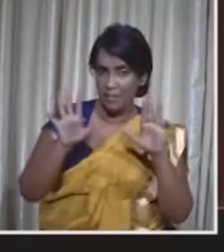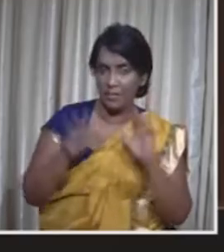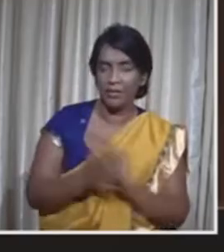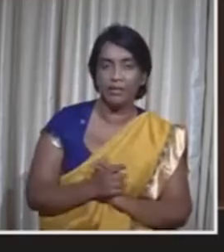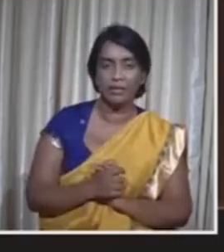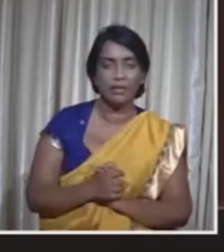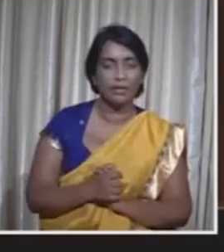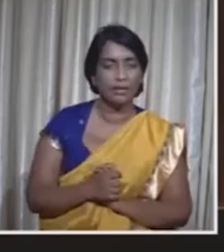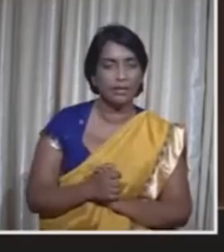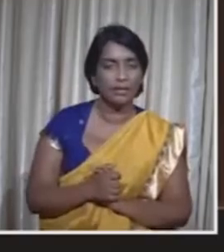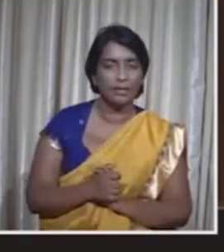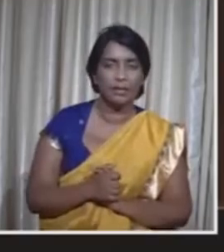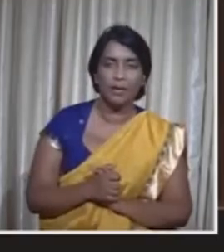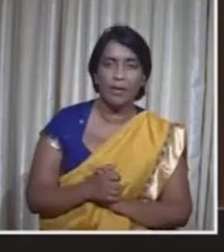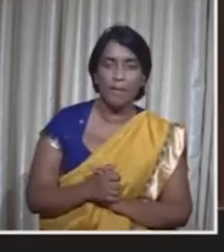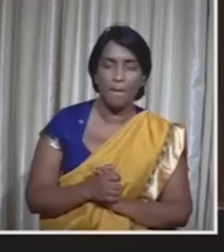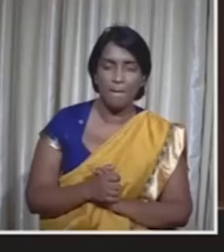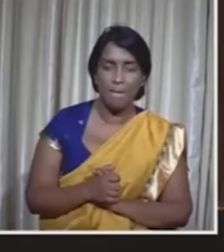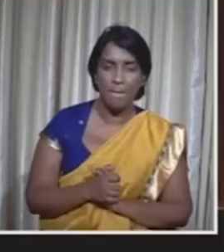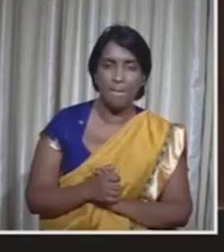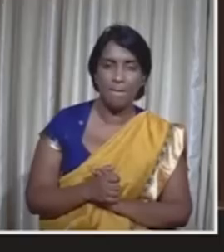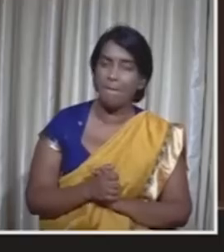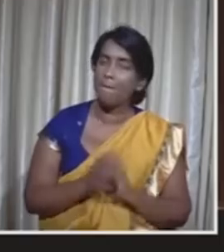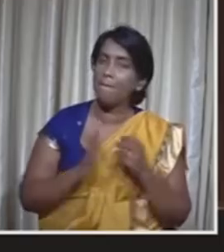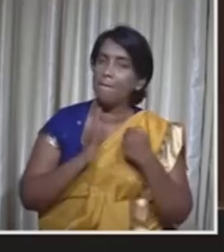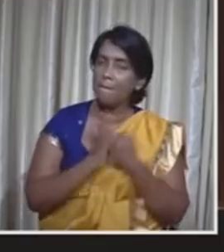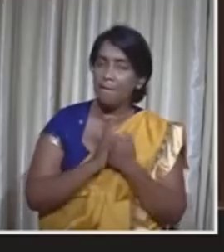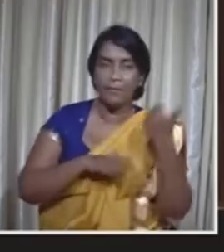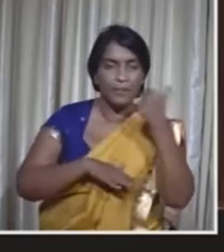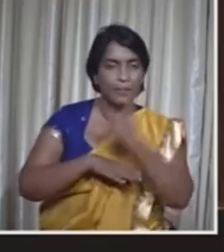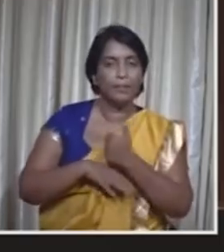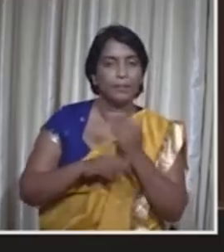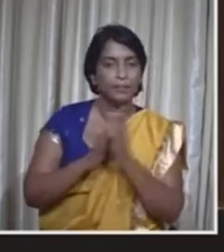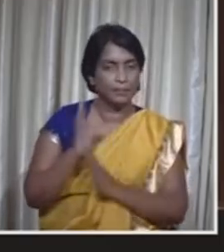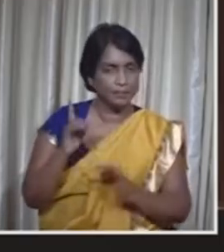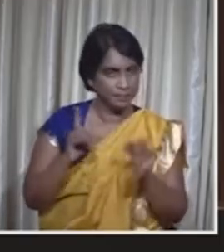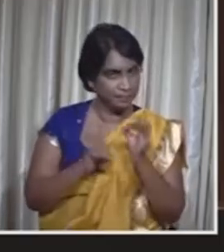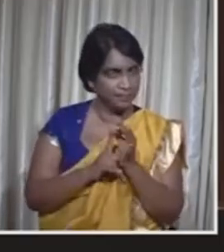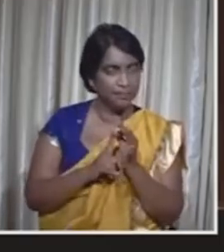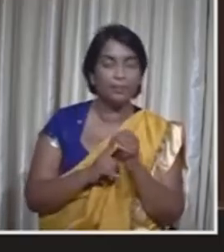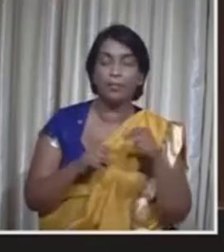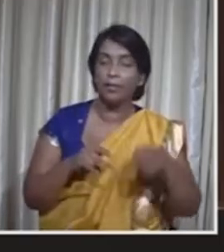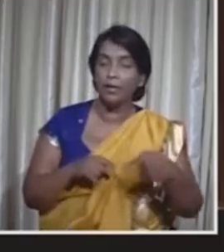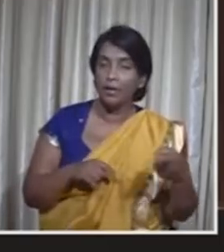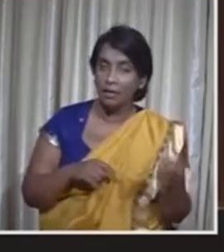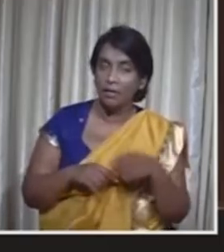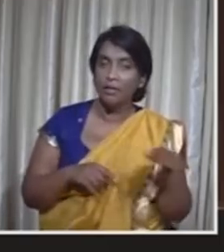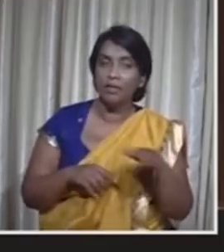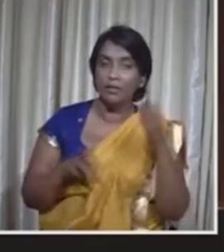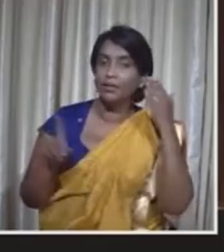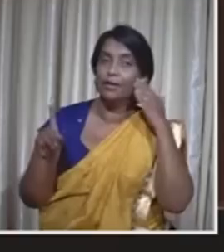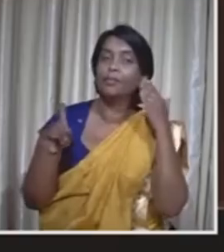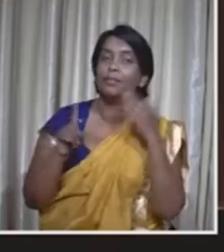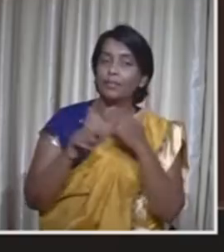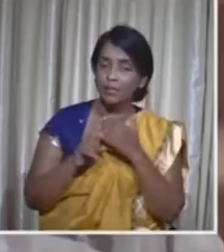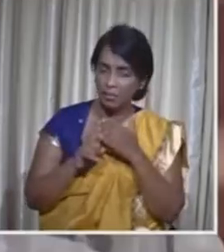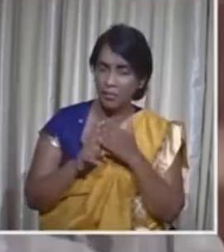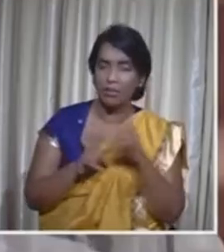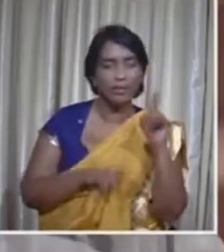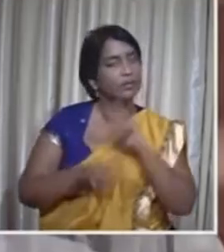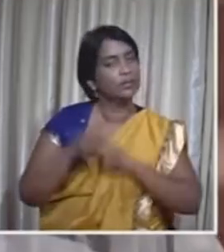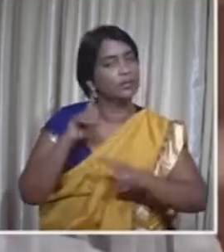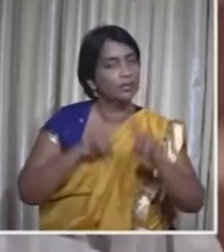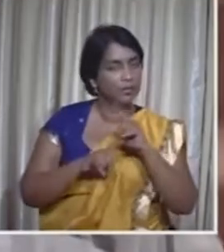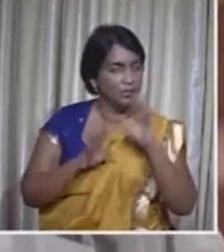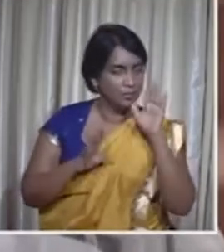கௌரவ தலைமை தாங்கும் உறுப்பினர் அவர்களே, இன்றைய தினம் காணி சம்பந்தமான இந்த தலைப்புகளிலே மிக முக்கியமான ஒரு